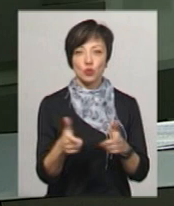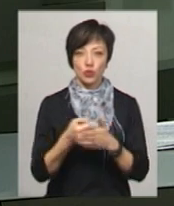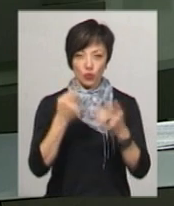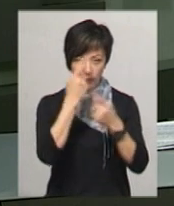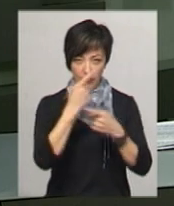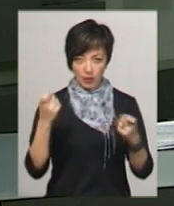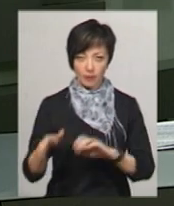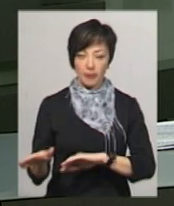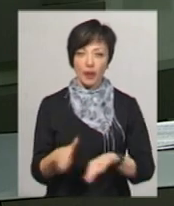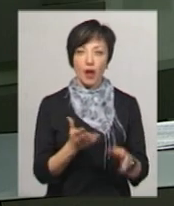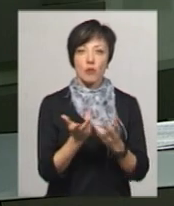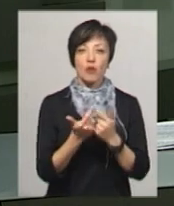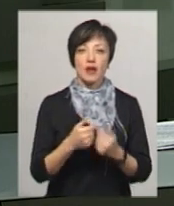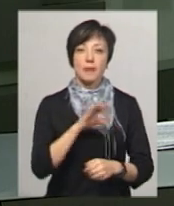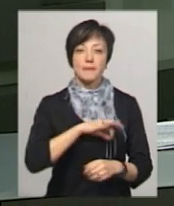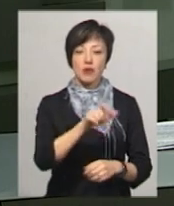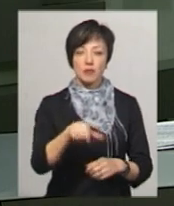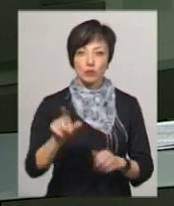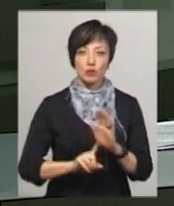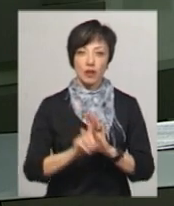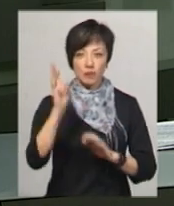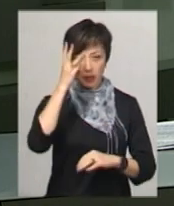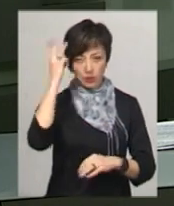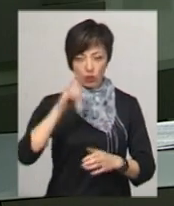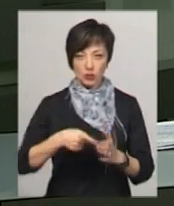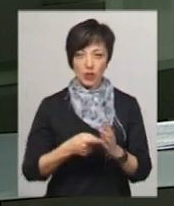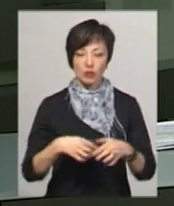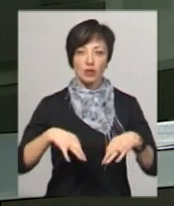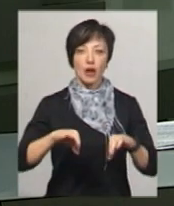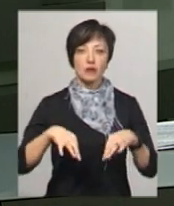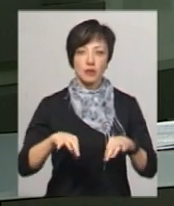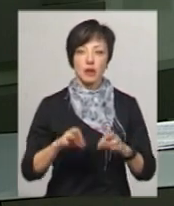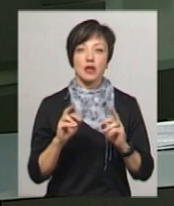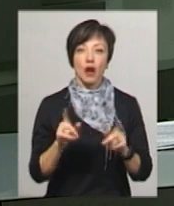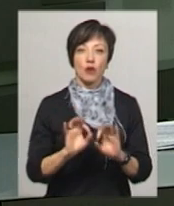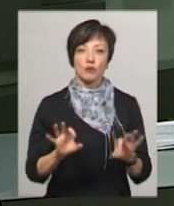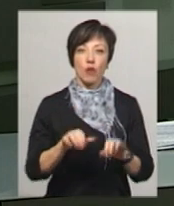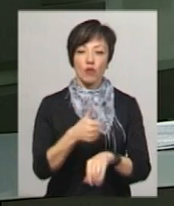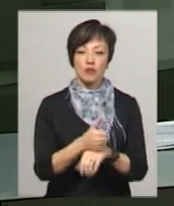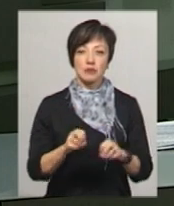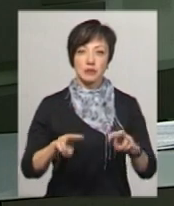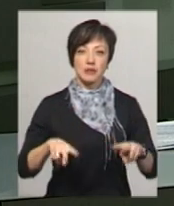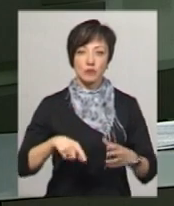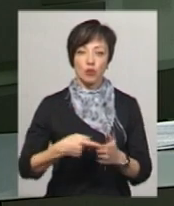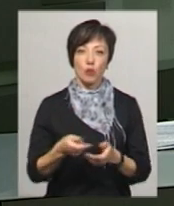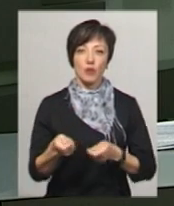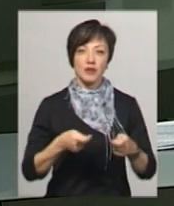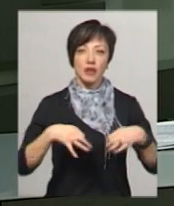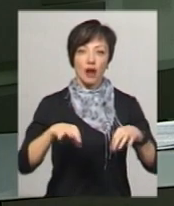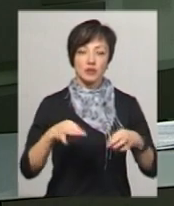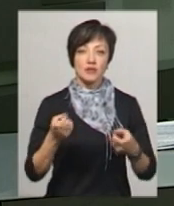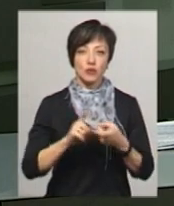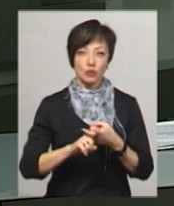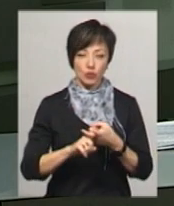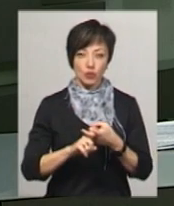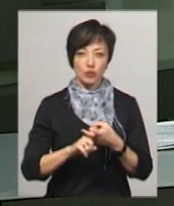ефіру. Рахувати пільгових пасажирів почали у Хмельницькому комунальному транспорті. Як розповів головний спеціаліст міського управління транспорту і